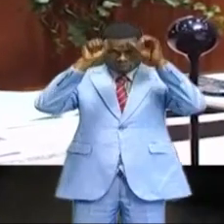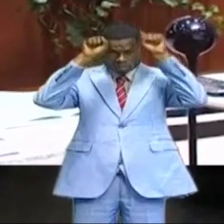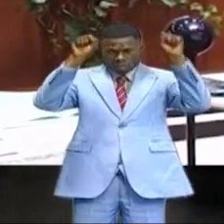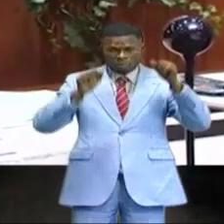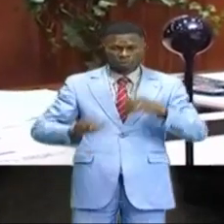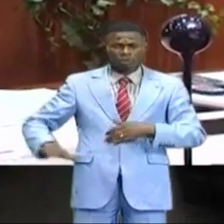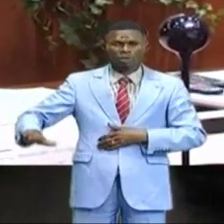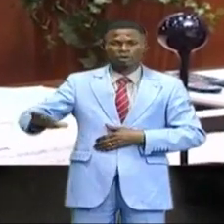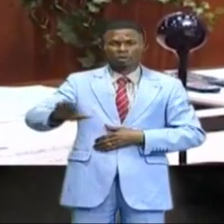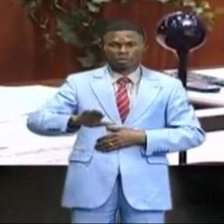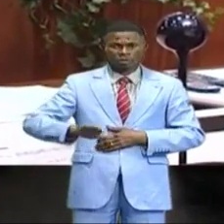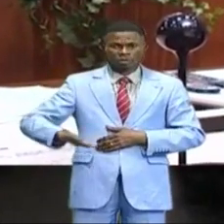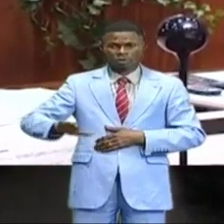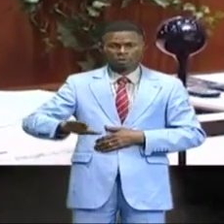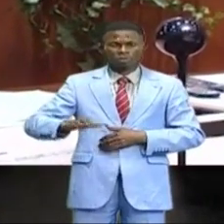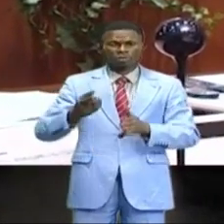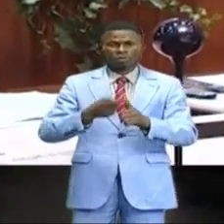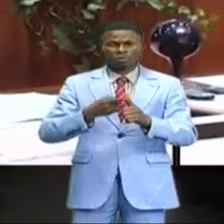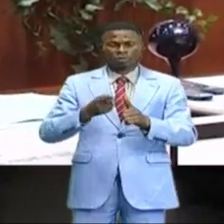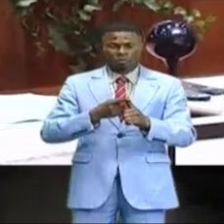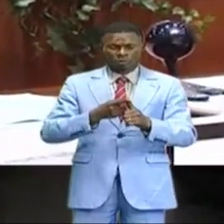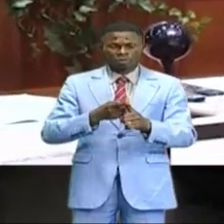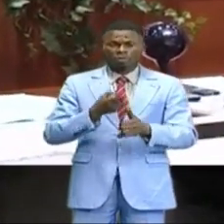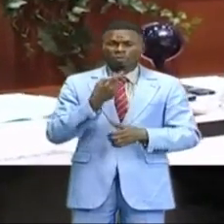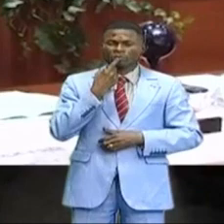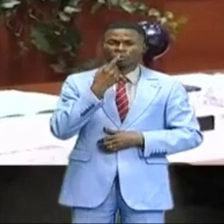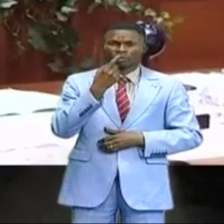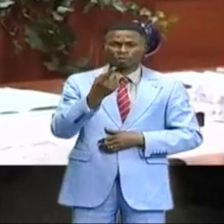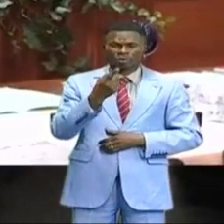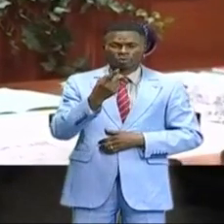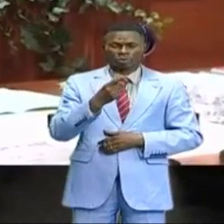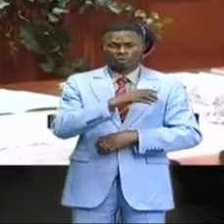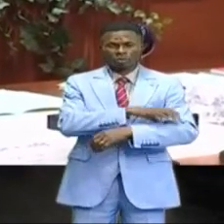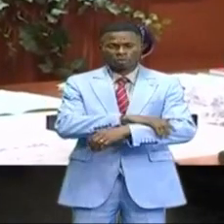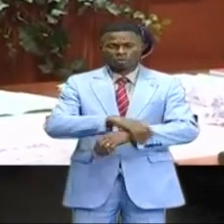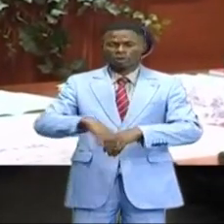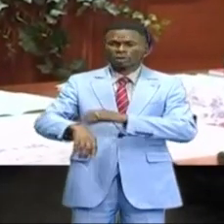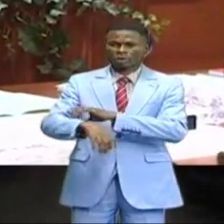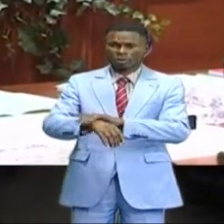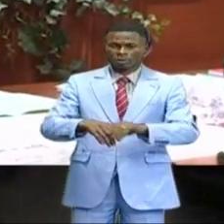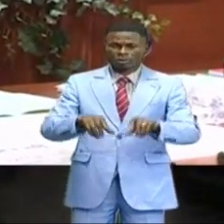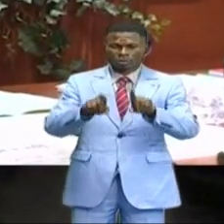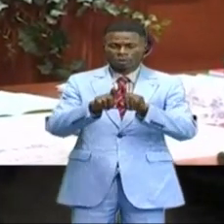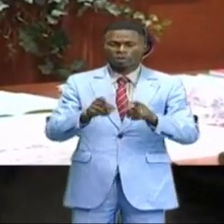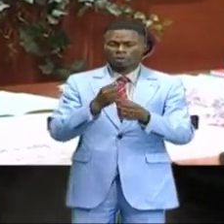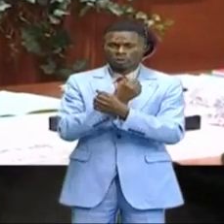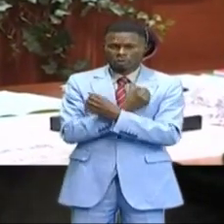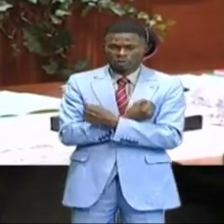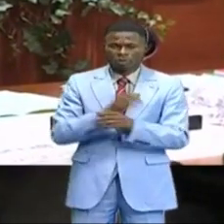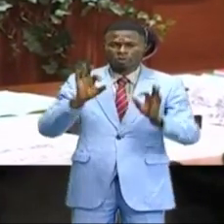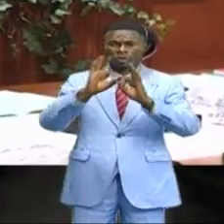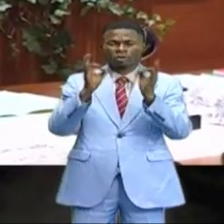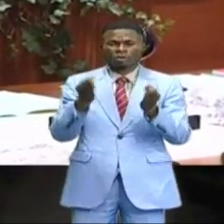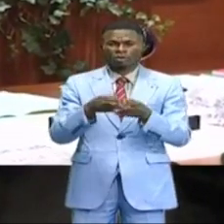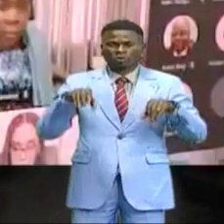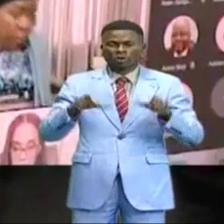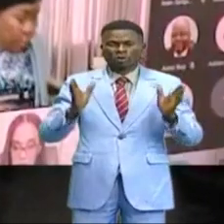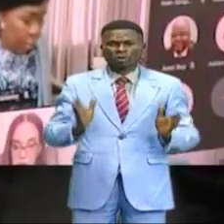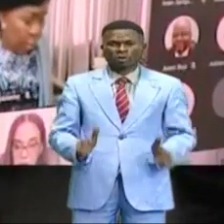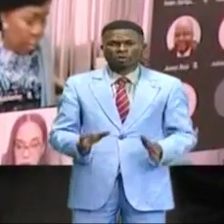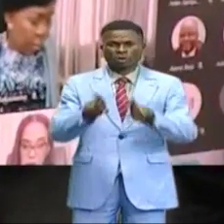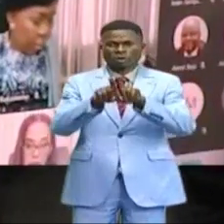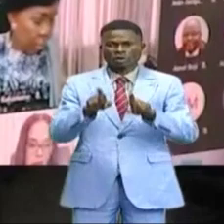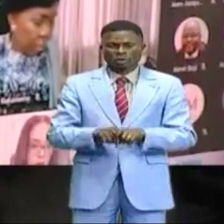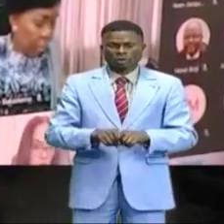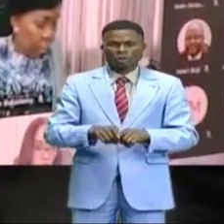la République a d'abord exprimé sa compassion et sa solidarité aux familles des Congolais et celles